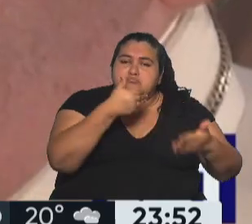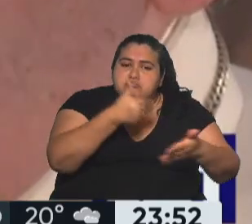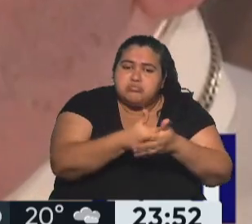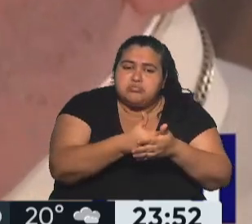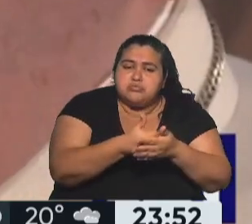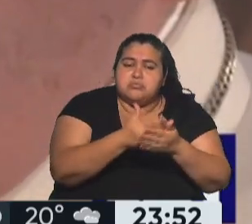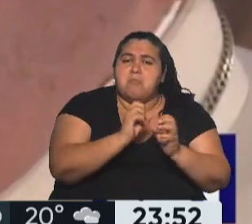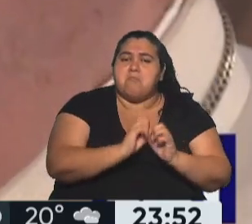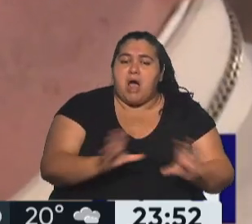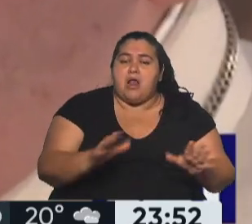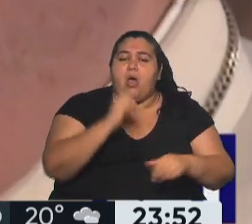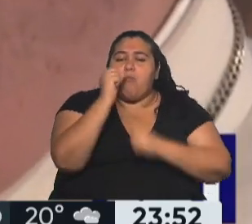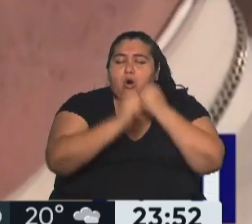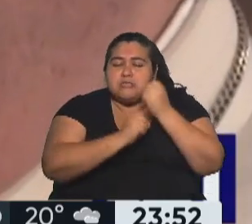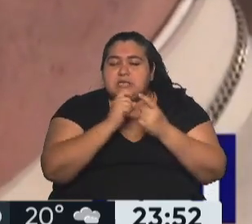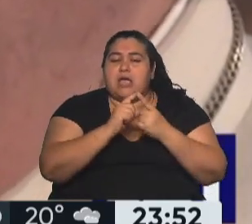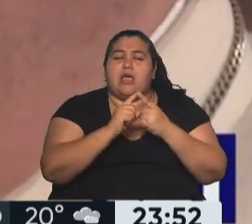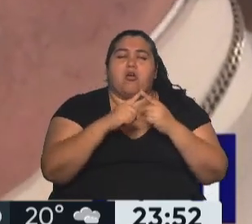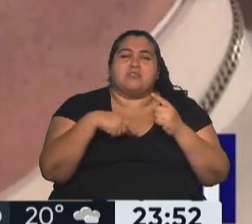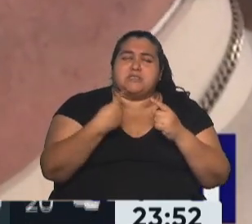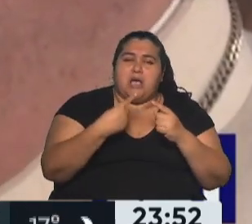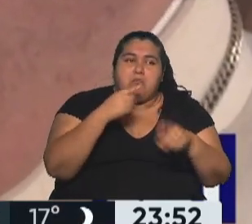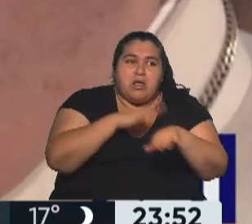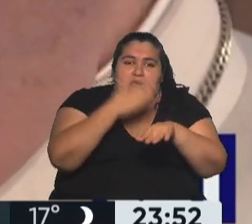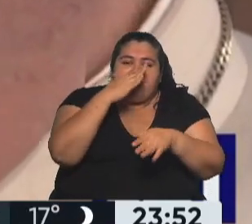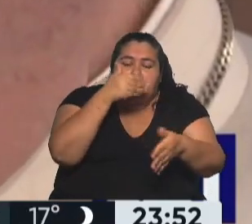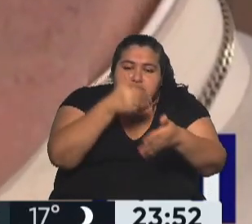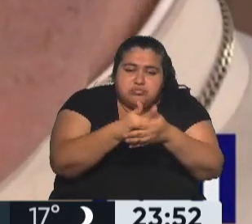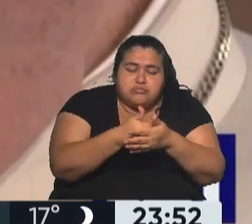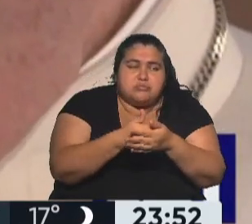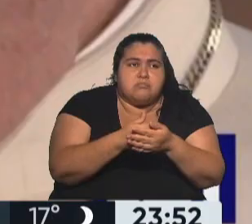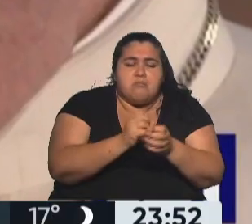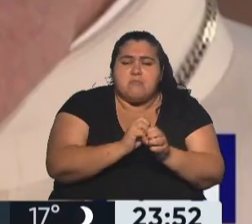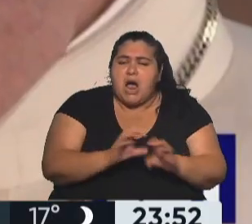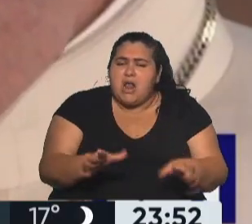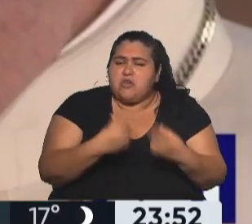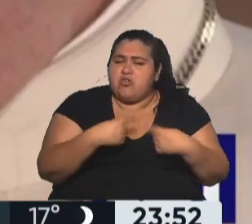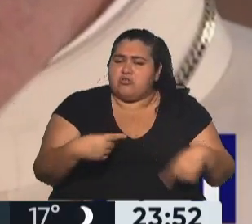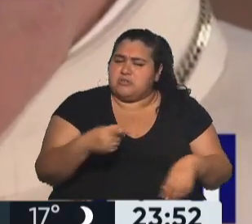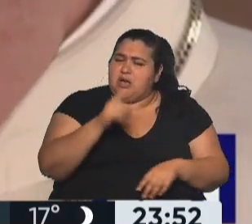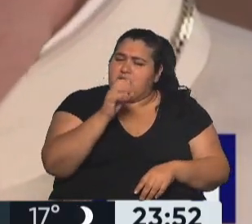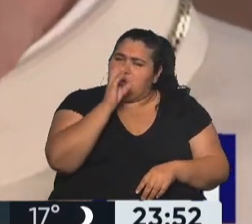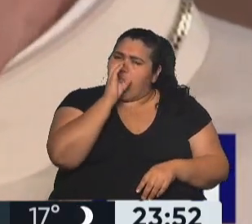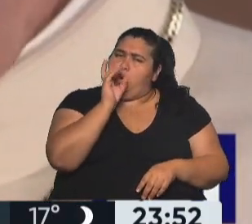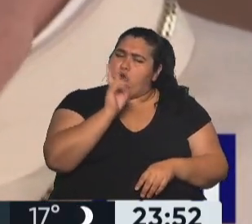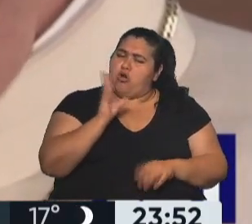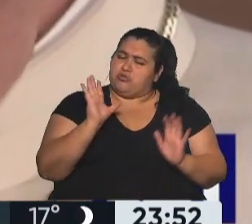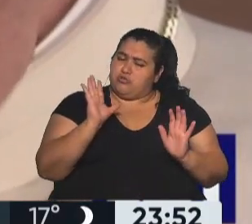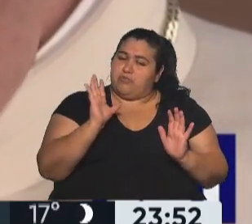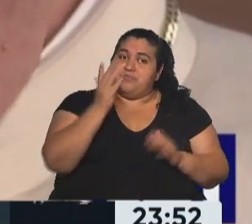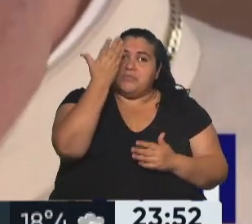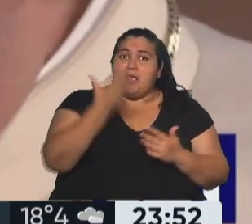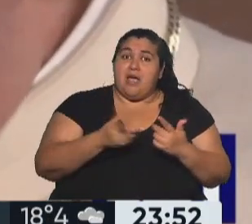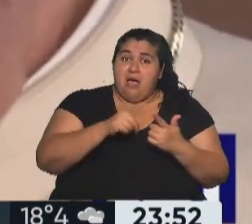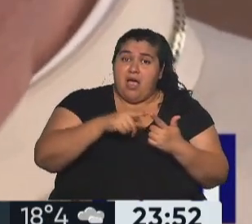anche del boxeo, tanti finiscono male. È curioso quello. E Messi è correttissimo,